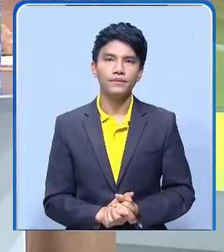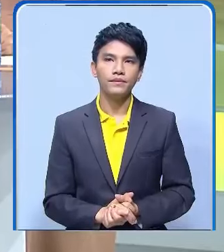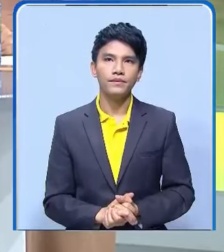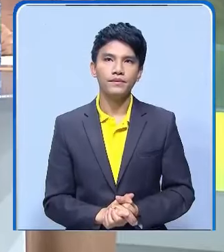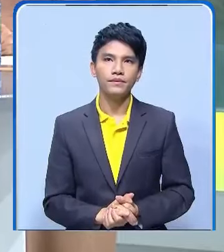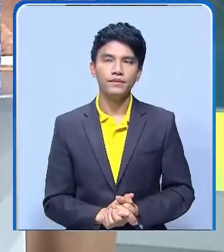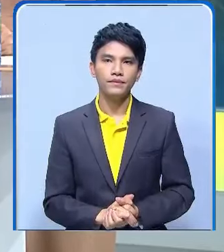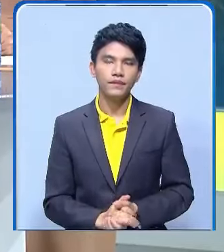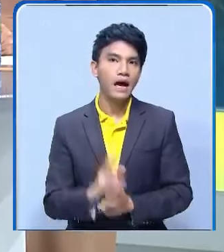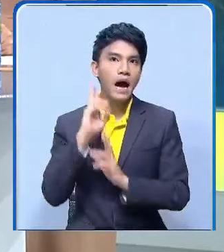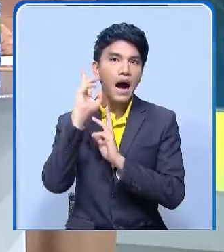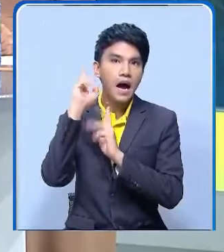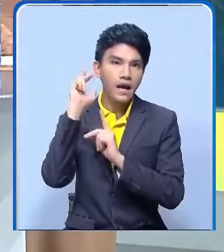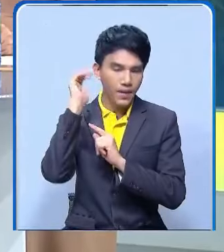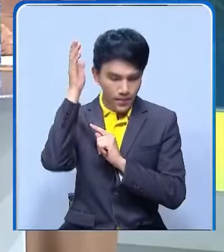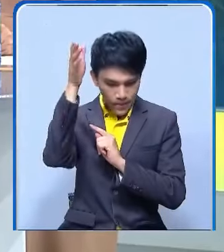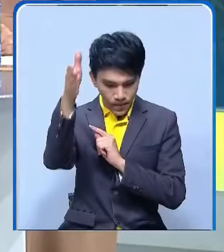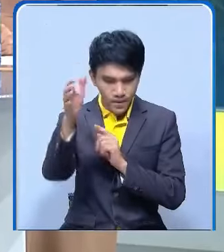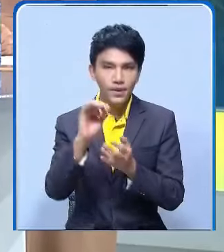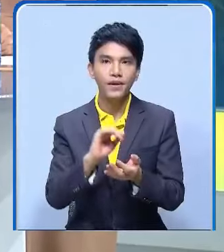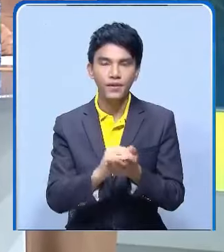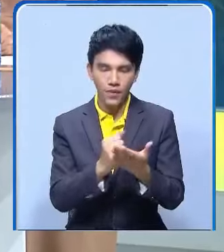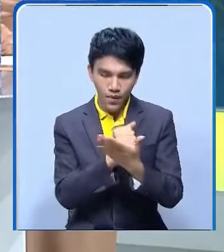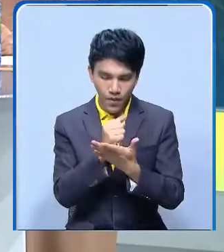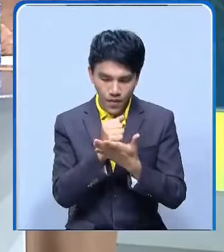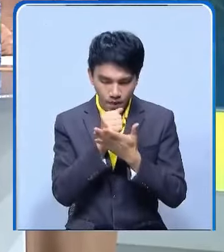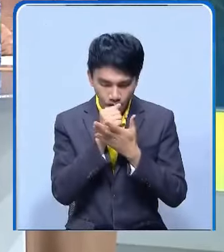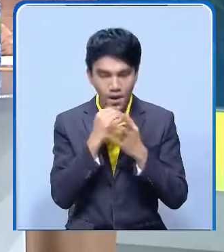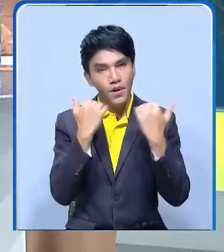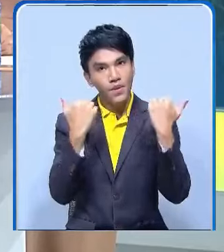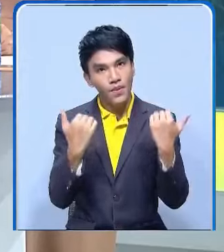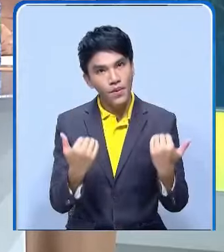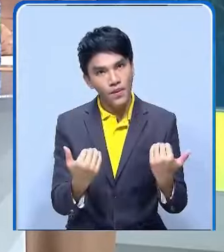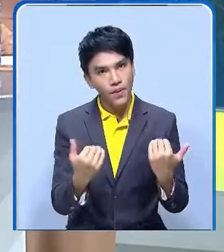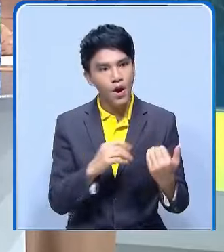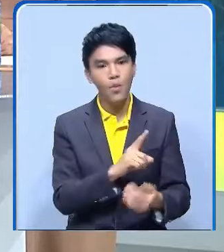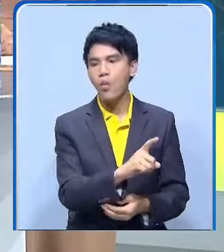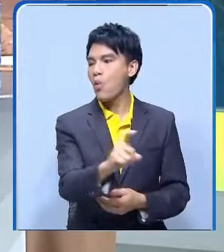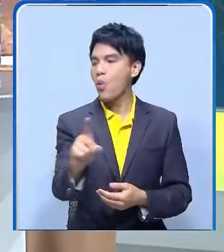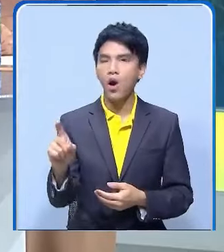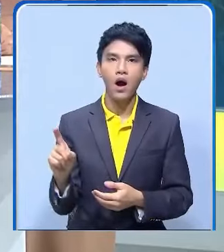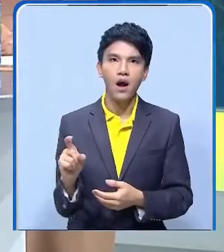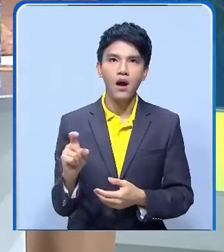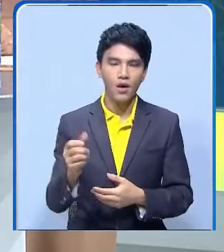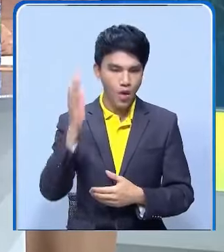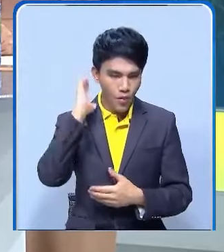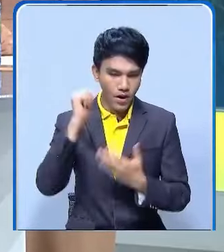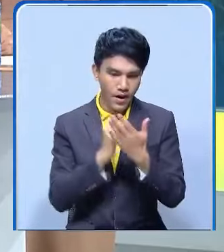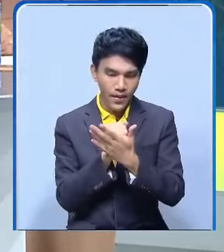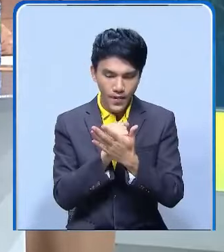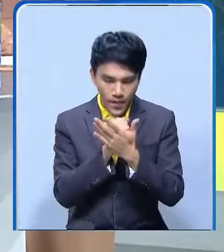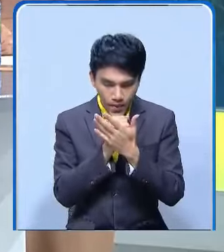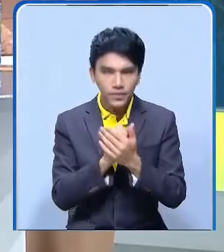ผู้ชมคะข่าวต่อไปนี้ต้องบอกว่าโอ้โหฤทธิ์ของยาเสพติดนี่มันทำให้พังราบไปหน้ากองเลยทีเดียวนะคุณผู้ชมมีชายเสพยาบ้า